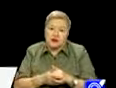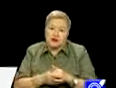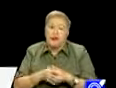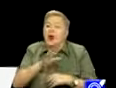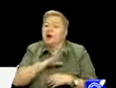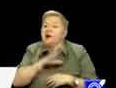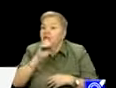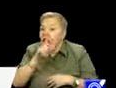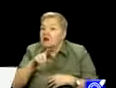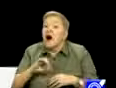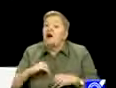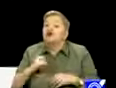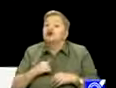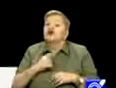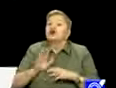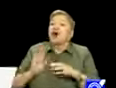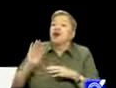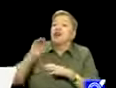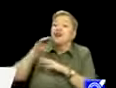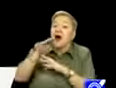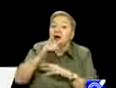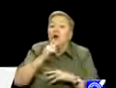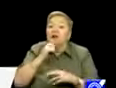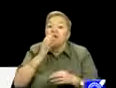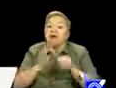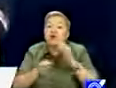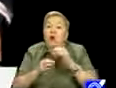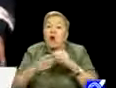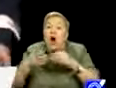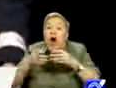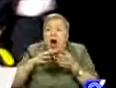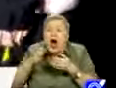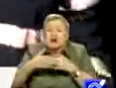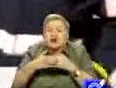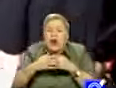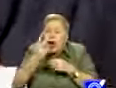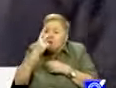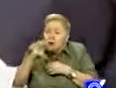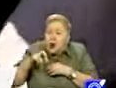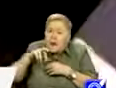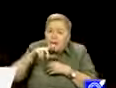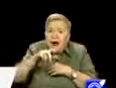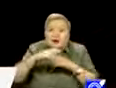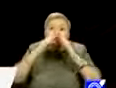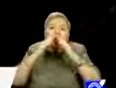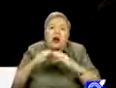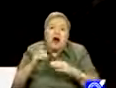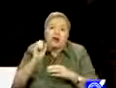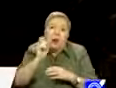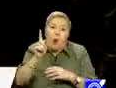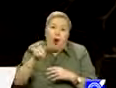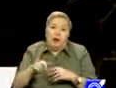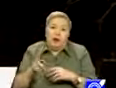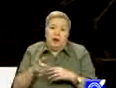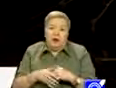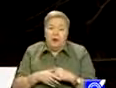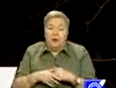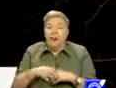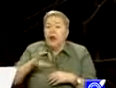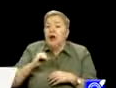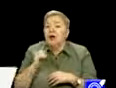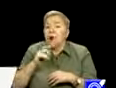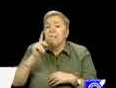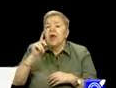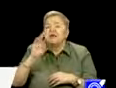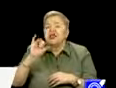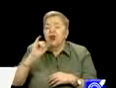gravă situație a fost în zona de dealuri de focul a ajuns la doi pași de casele localnicilor în comuna Berceni